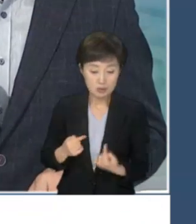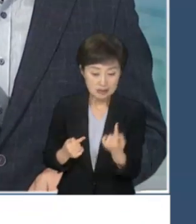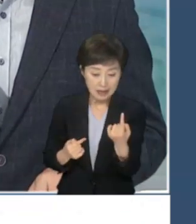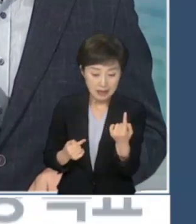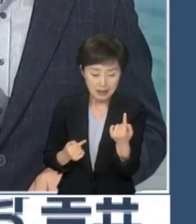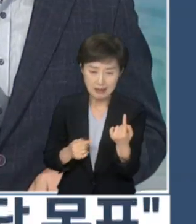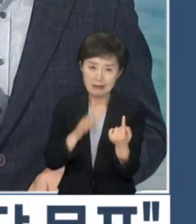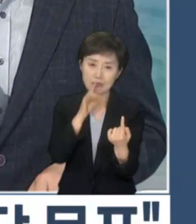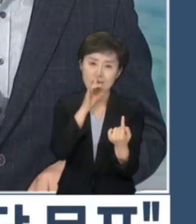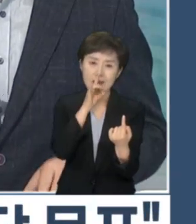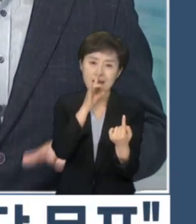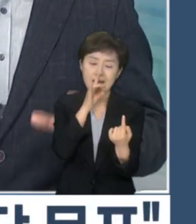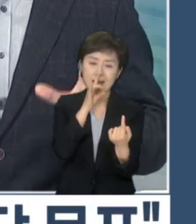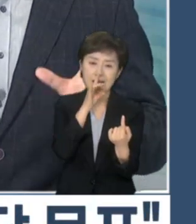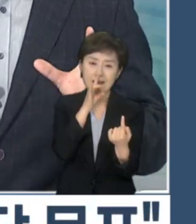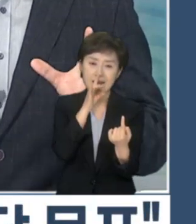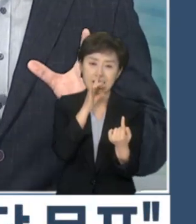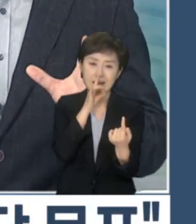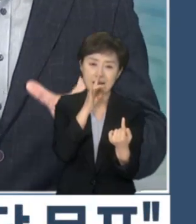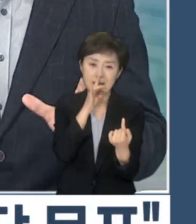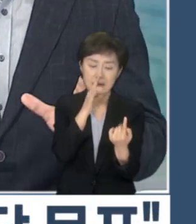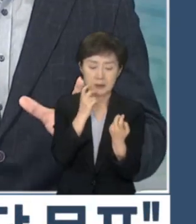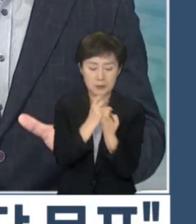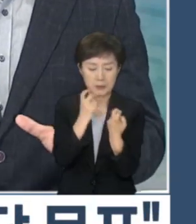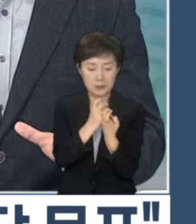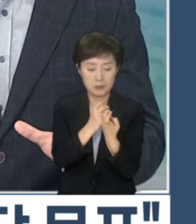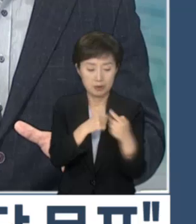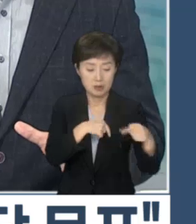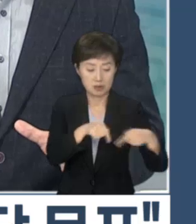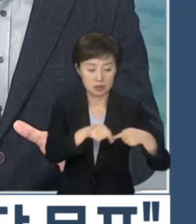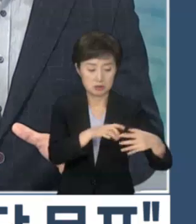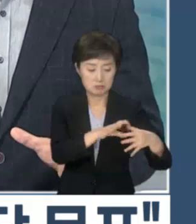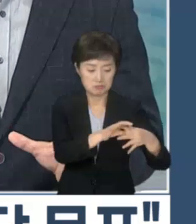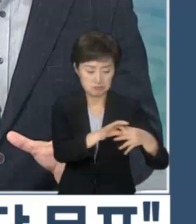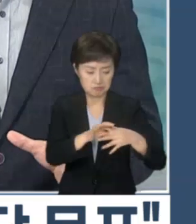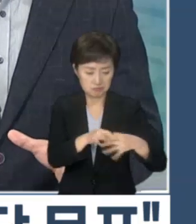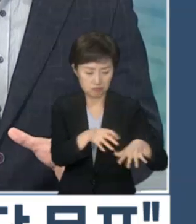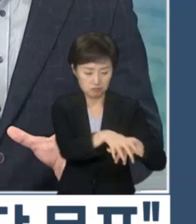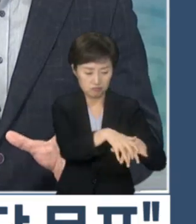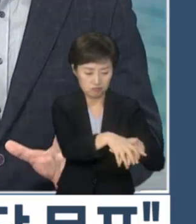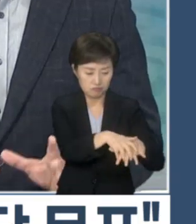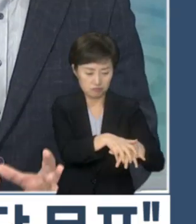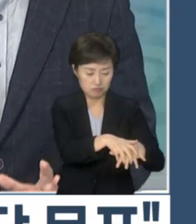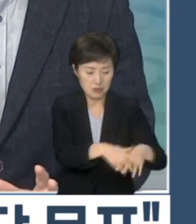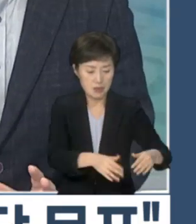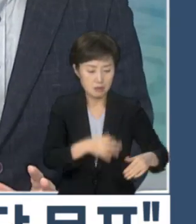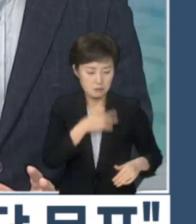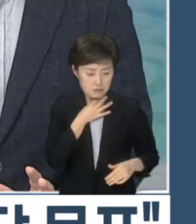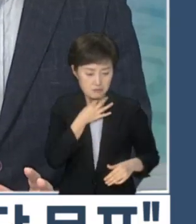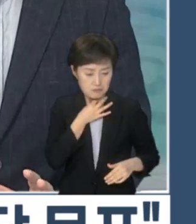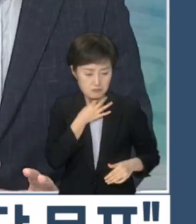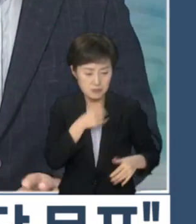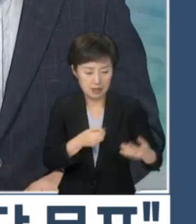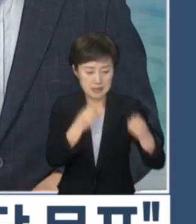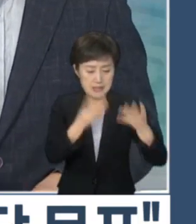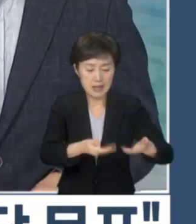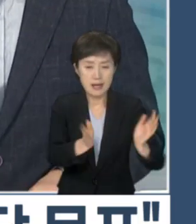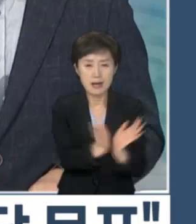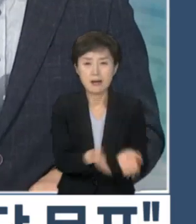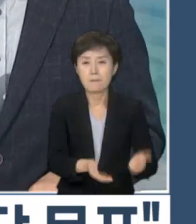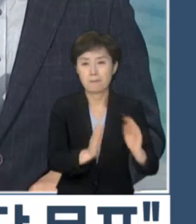응하지 않을 겁니다. 그래서 본인의 정치 세력과 함께 정치할 수 있는 길은 결국은 신당밖에는 없는데 이